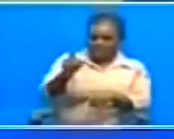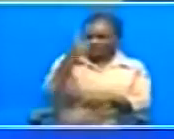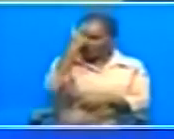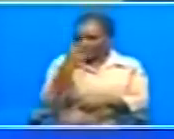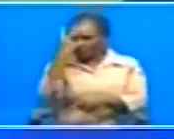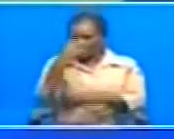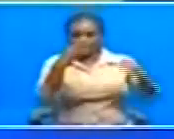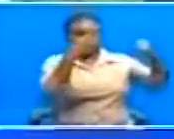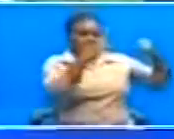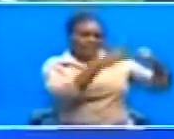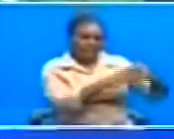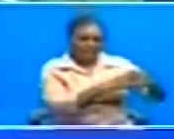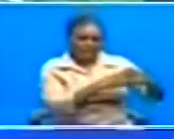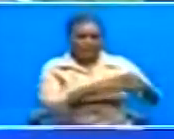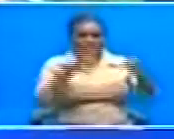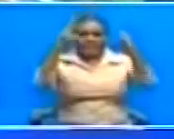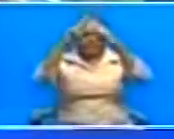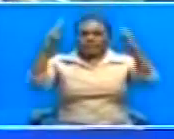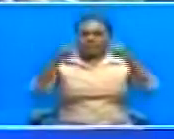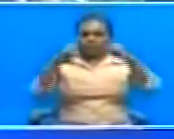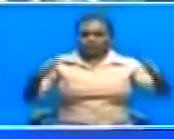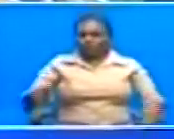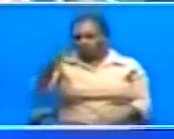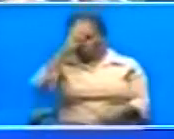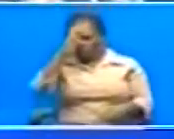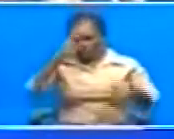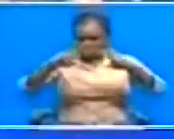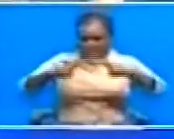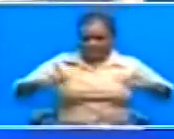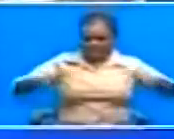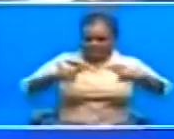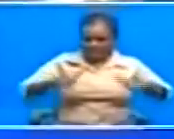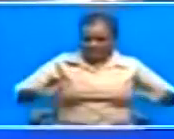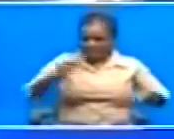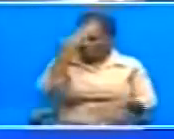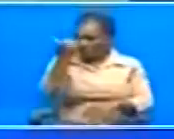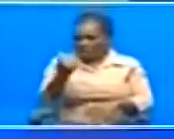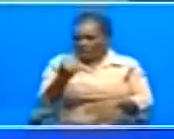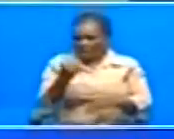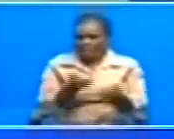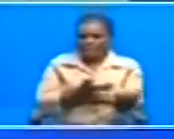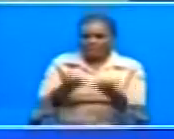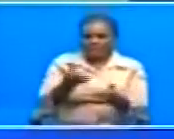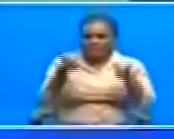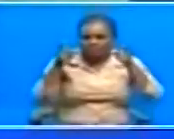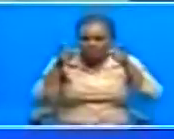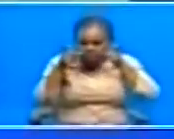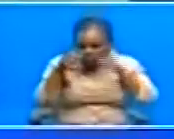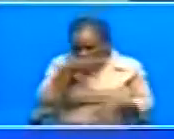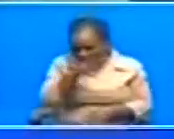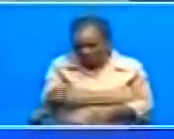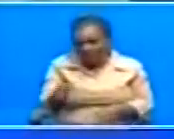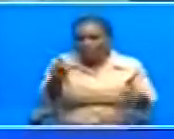washukiwa tisa ambao polisi wa kimataifa wamekuwa wakitafuta kwa kuhusishwa na magendo ya pembe za ndovu. Hata